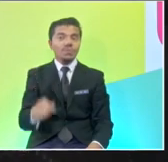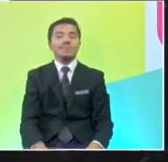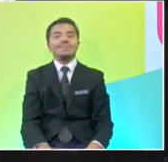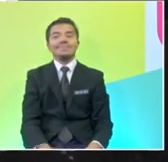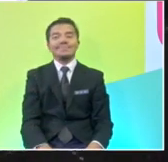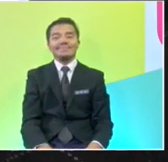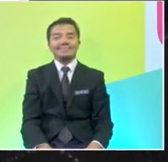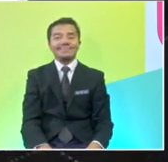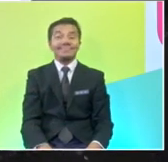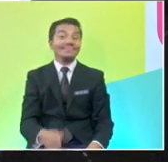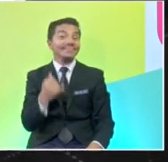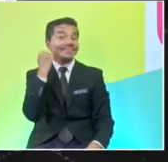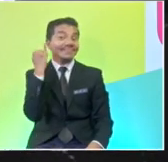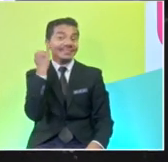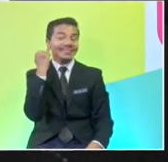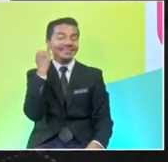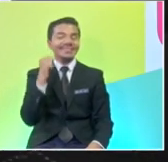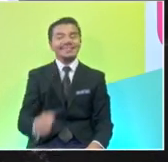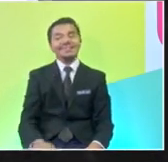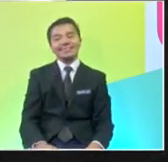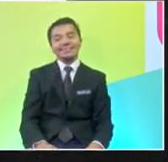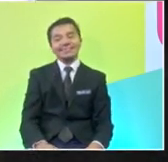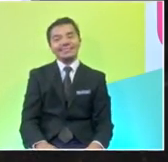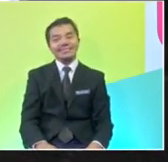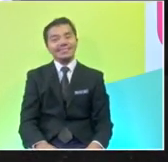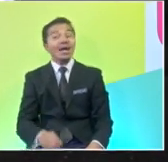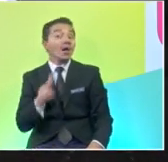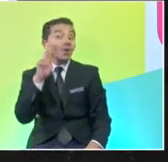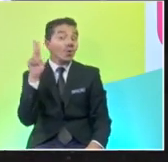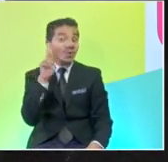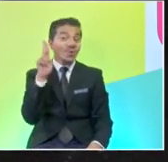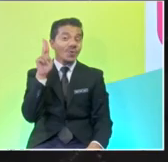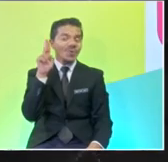betul Indigo dan ungu